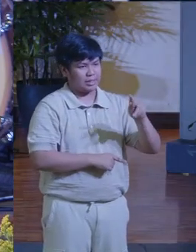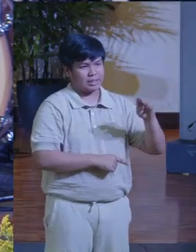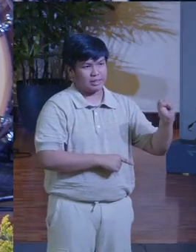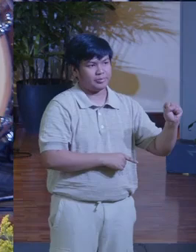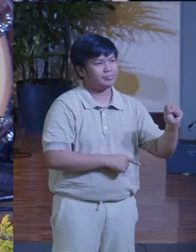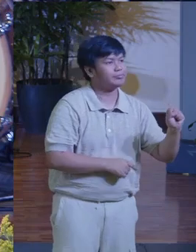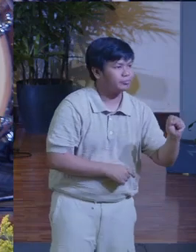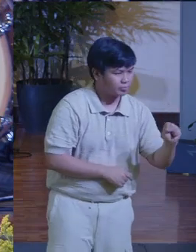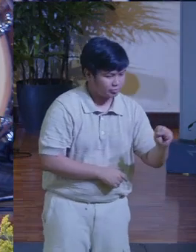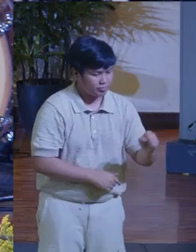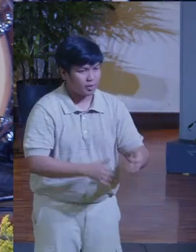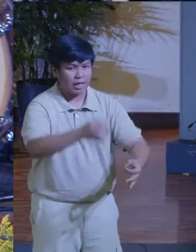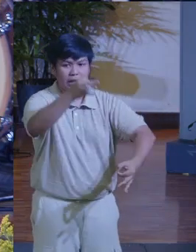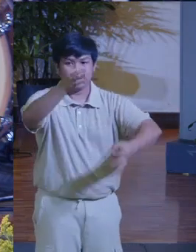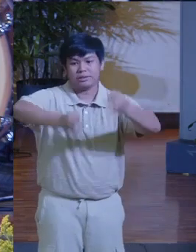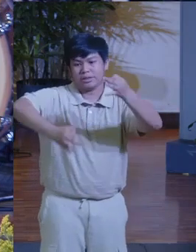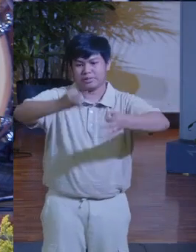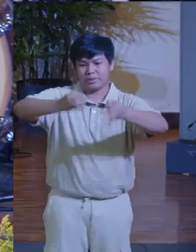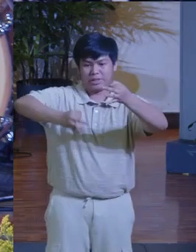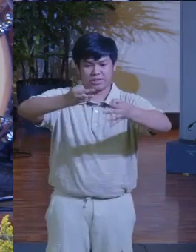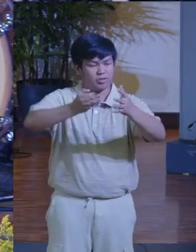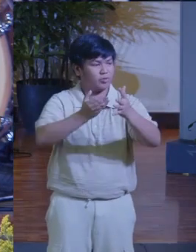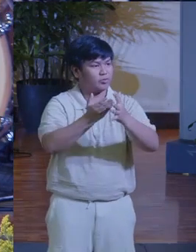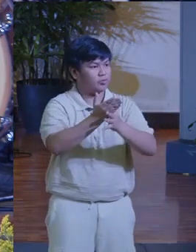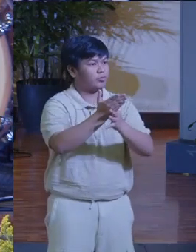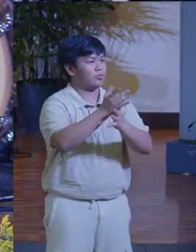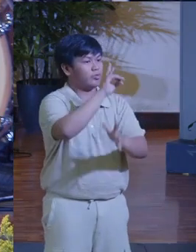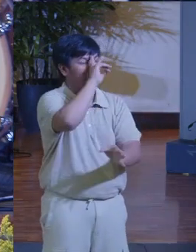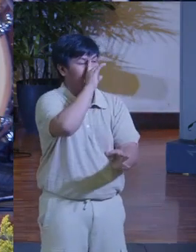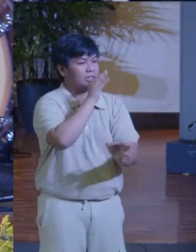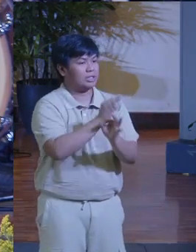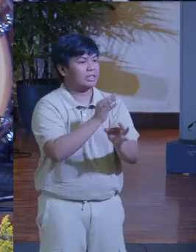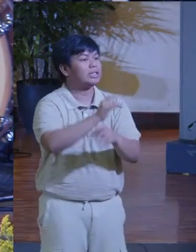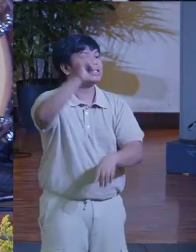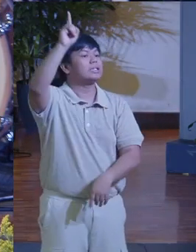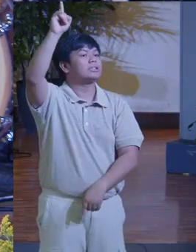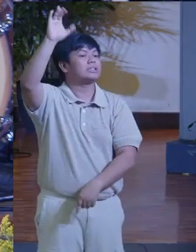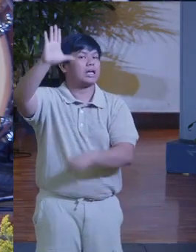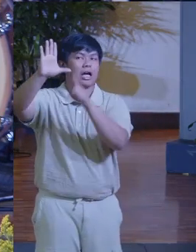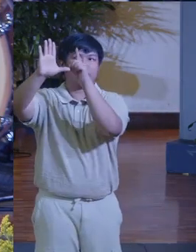niya, justification is the act of God